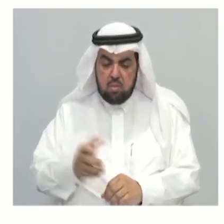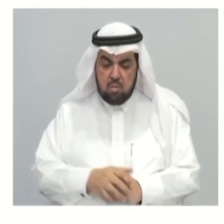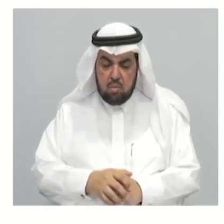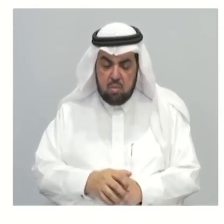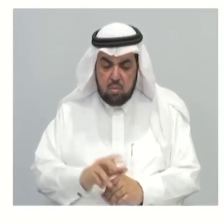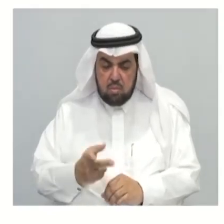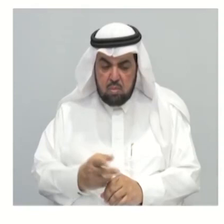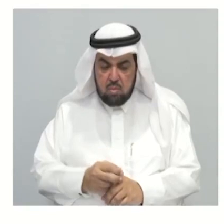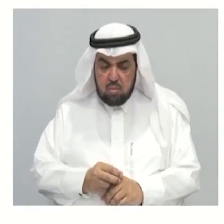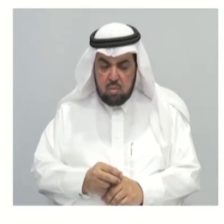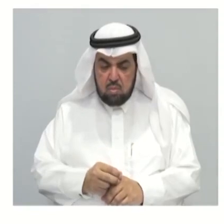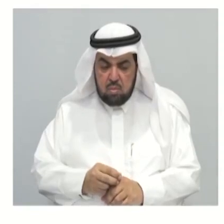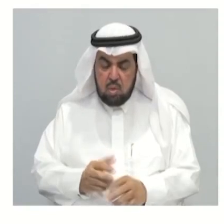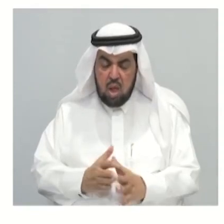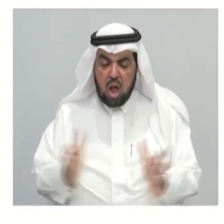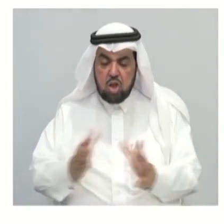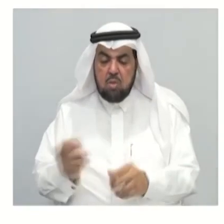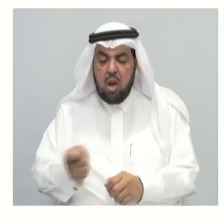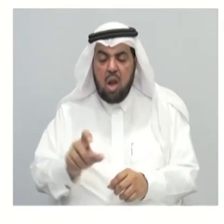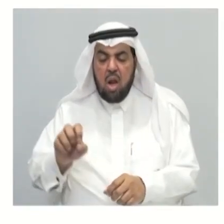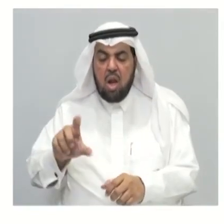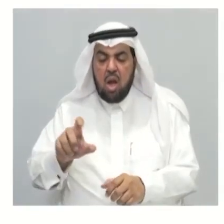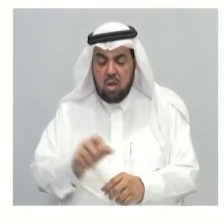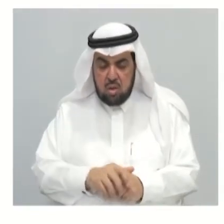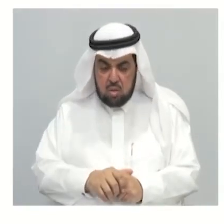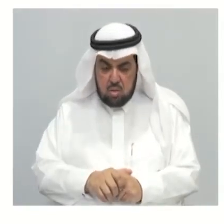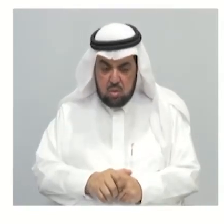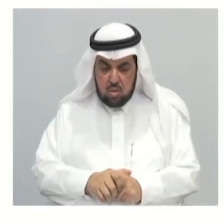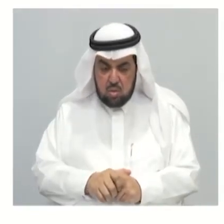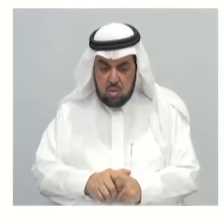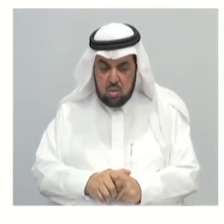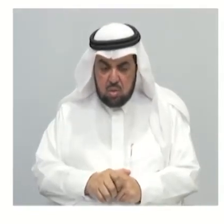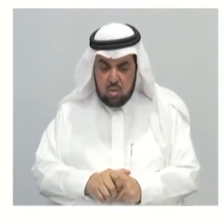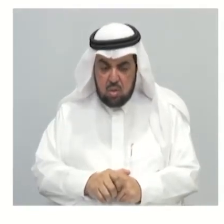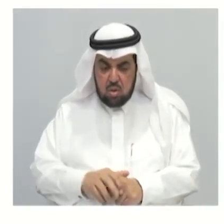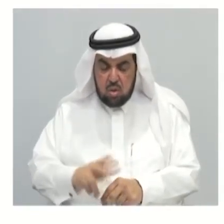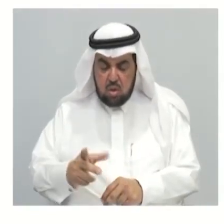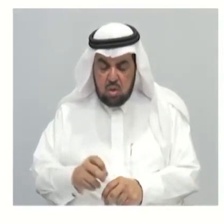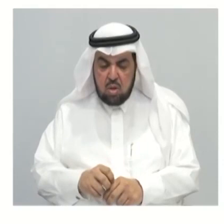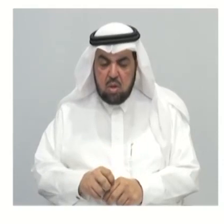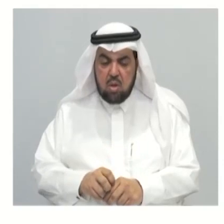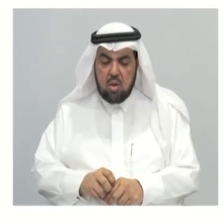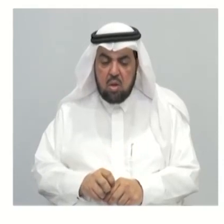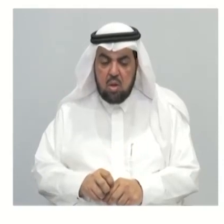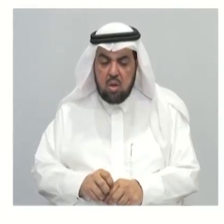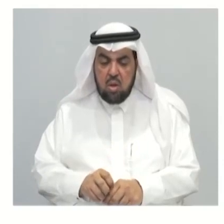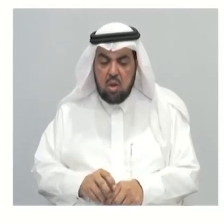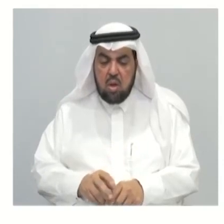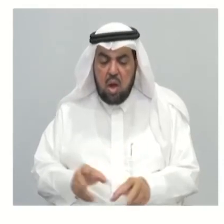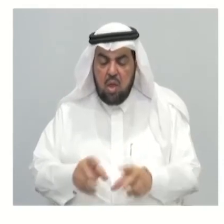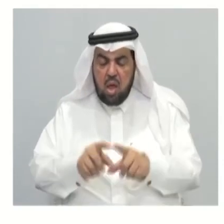الجدول وتعديل حجم الخط نلاحظ لاحظ لدينا هنا الان قمنا بتعديل هذا